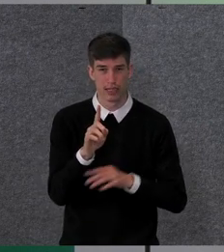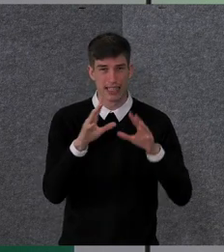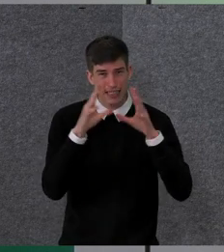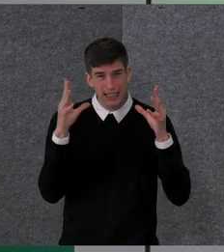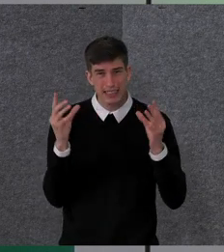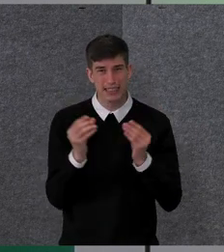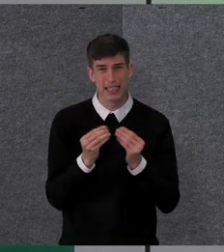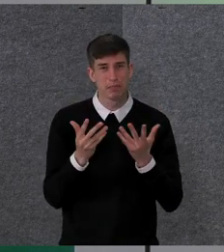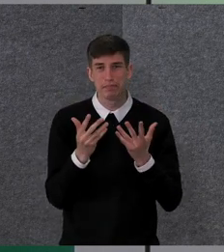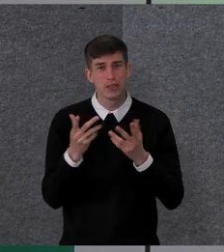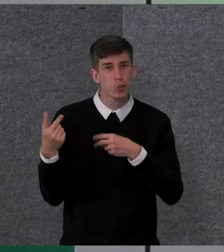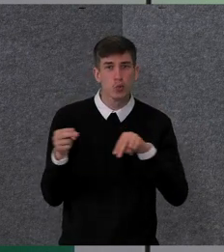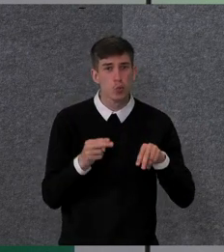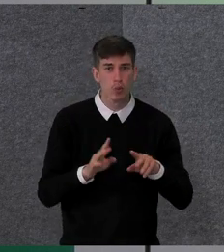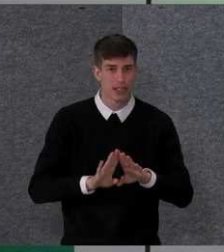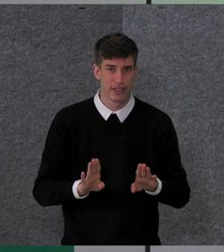ein Never-Come-Back-Ticket.